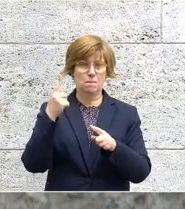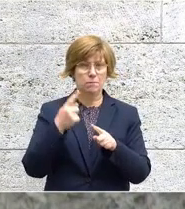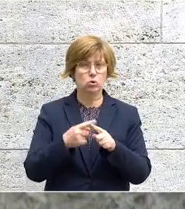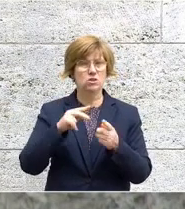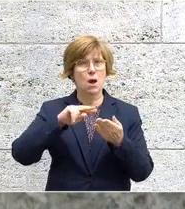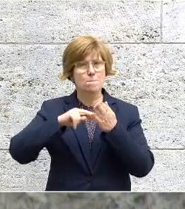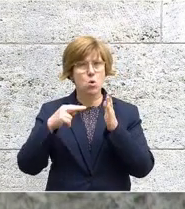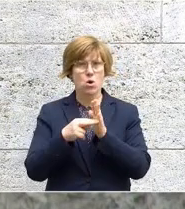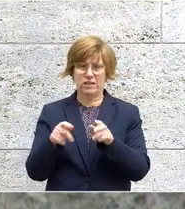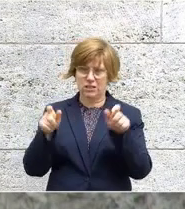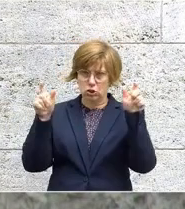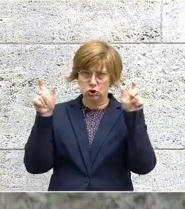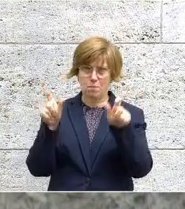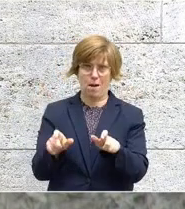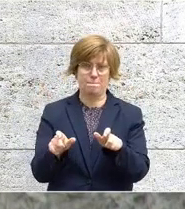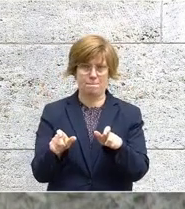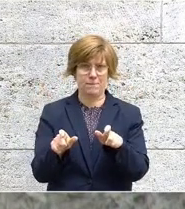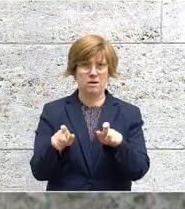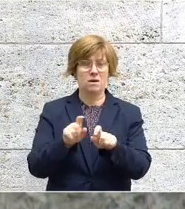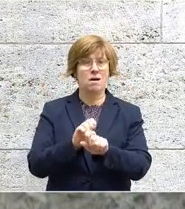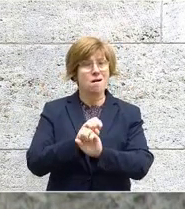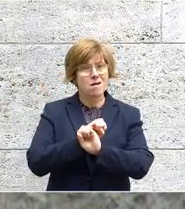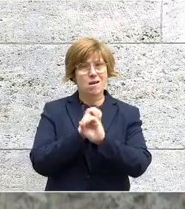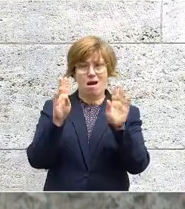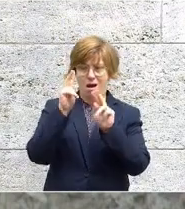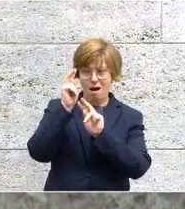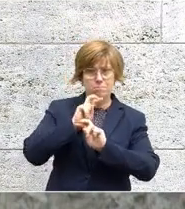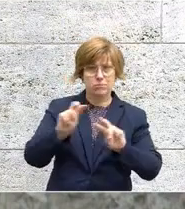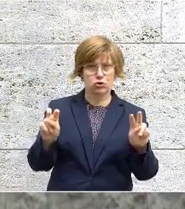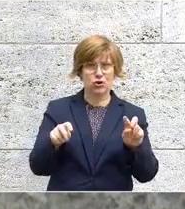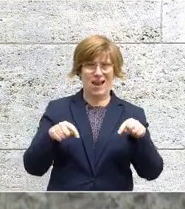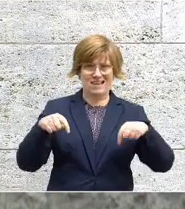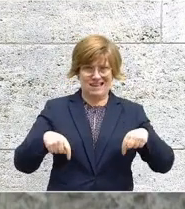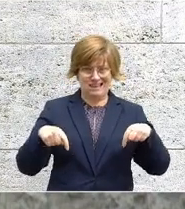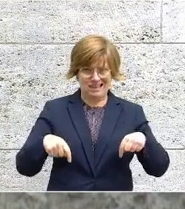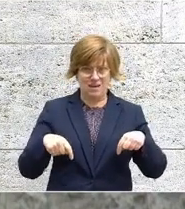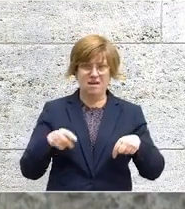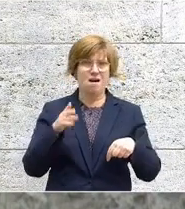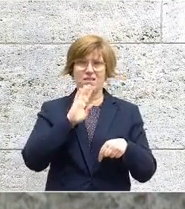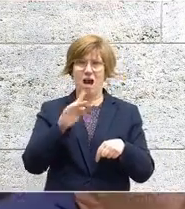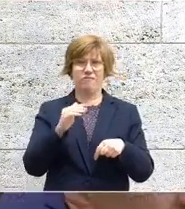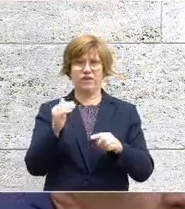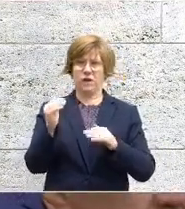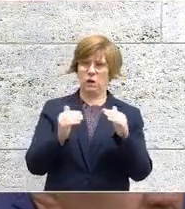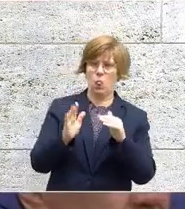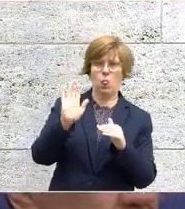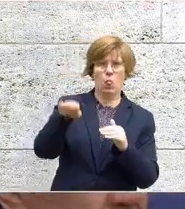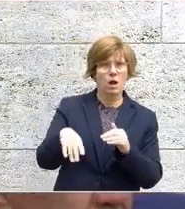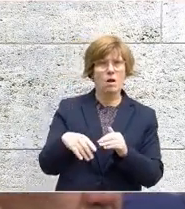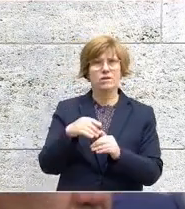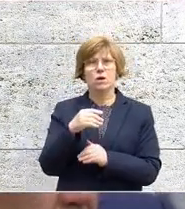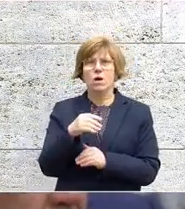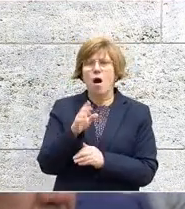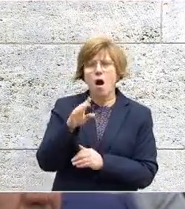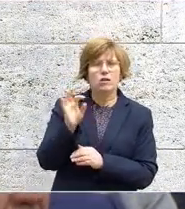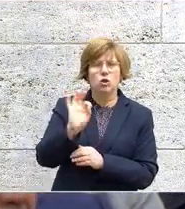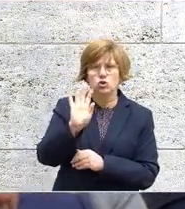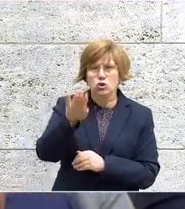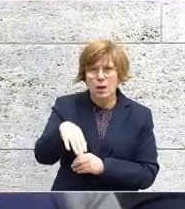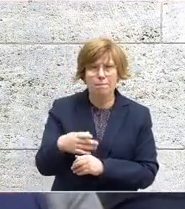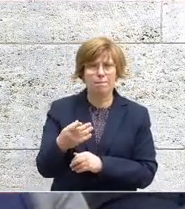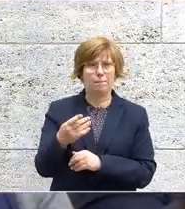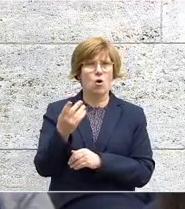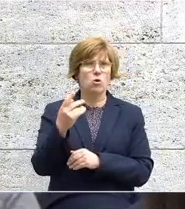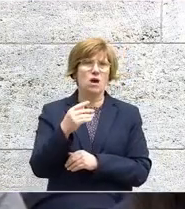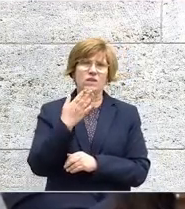politischem Widerstand und der klaren Ansage, hier darf es keine Relativierung, keine Beschönigung und erst recht